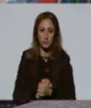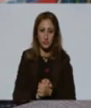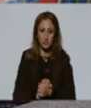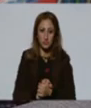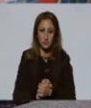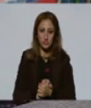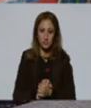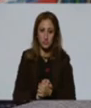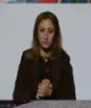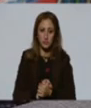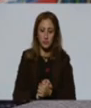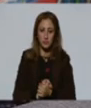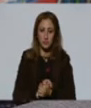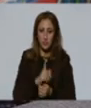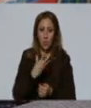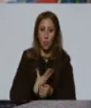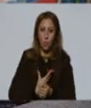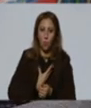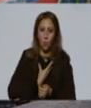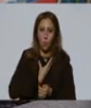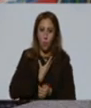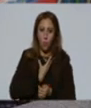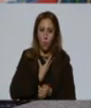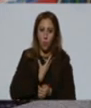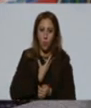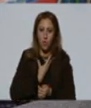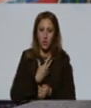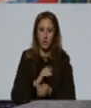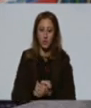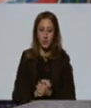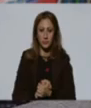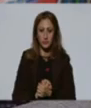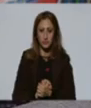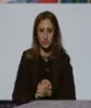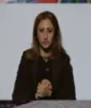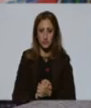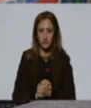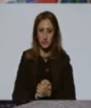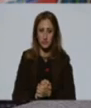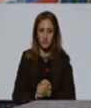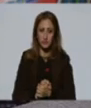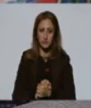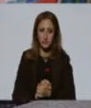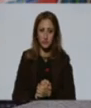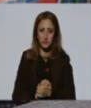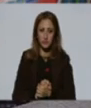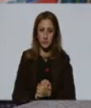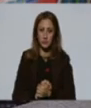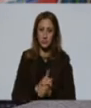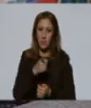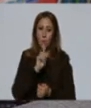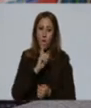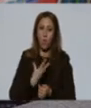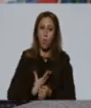يعني ودايما الستات عندهم الحته دي انهم بيعملوا كده عشان بيفكروا في كده وقالوا كده عشان يقصدوا كده ومين قال مش عارف بيحسوا بكده عشان مش عارف. انا ما